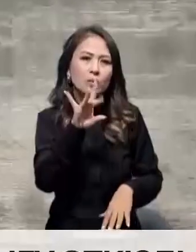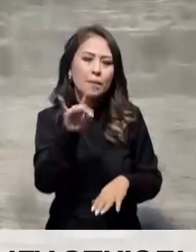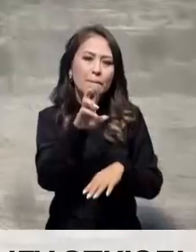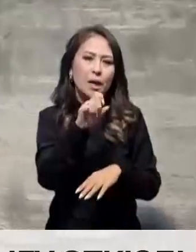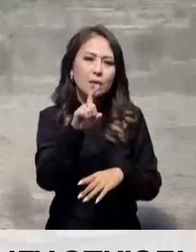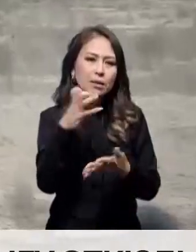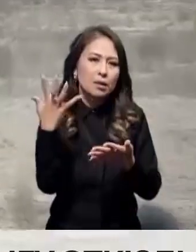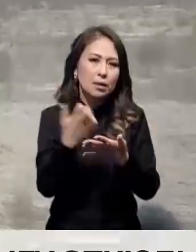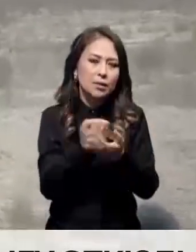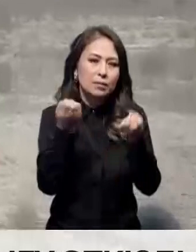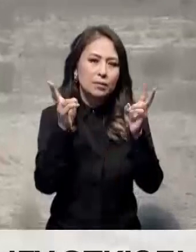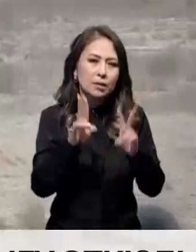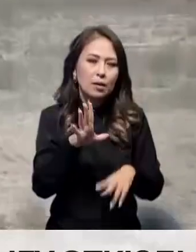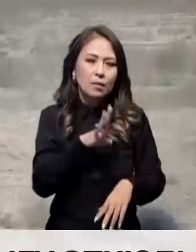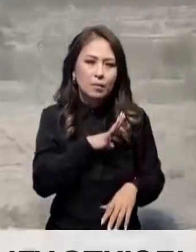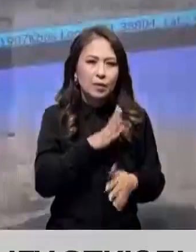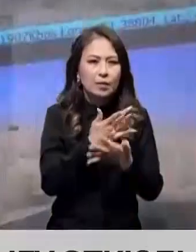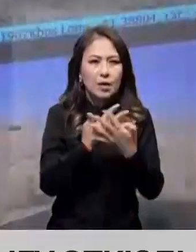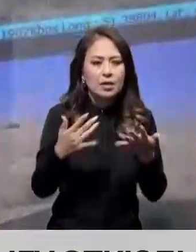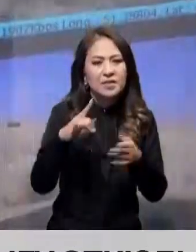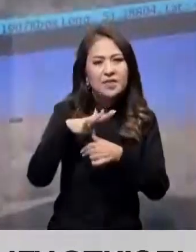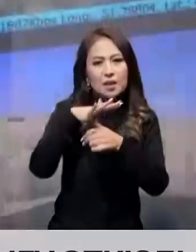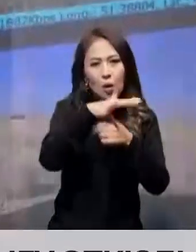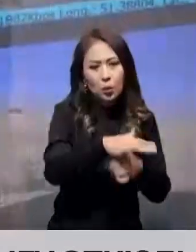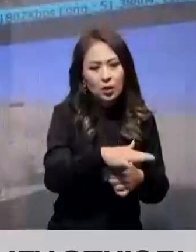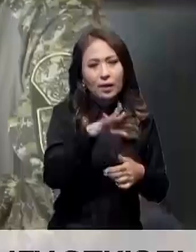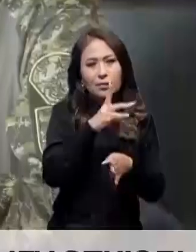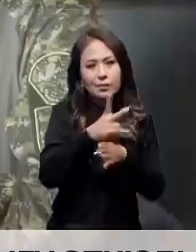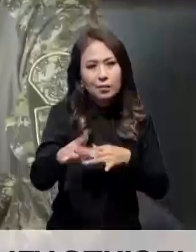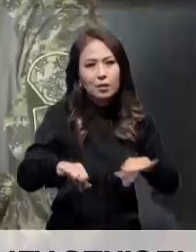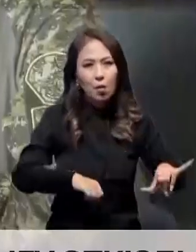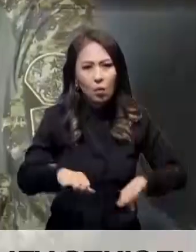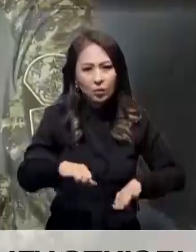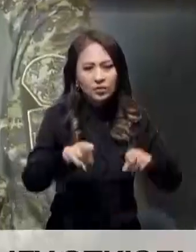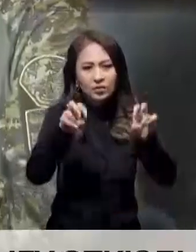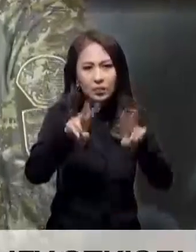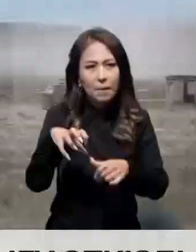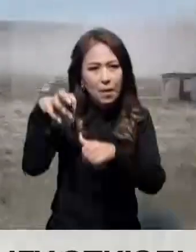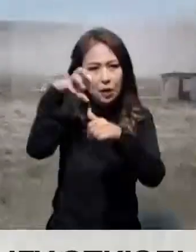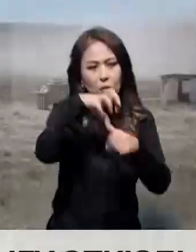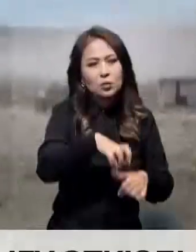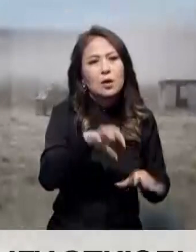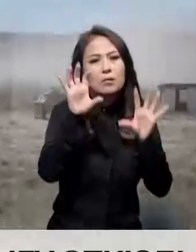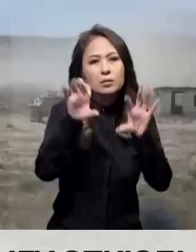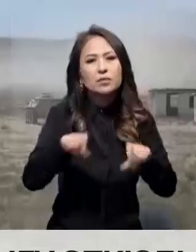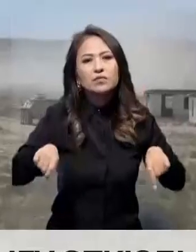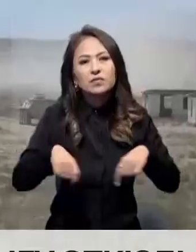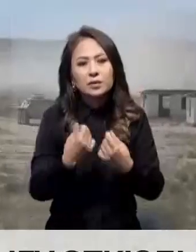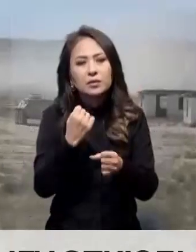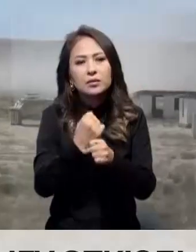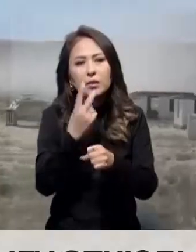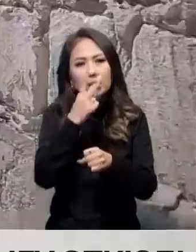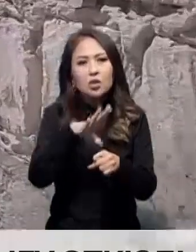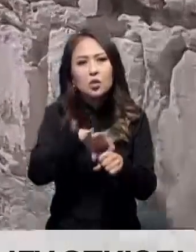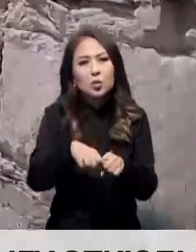анықтады. Арнайы жасақ әлгі аумаққа вертолетпен жетті. Террористік топ бекінген жерге парашютпен түсіп, заңсыз қарулы құрылымдарды